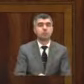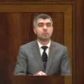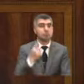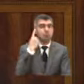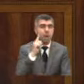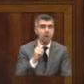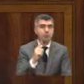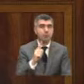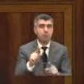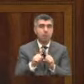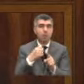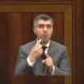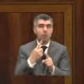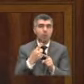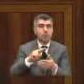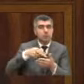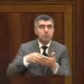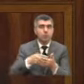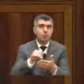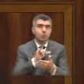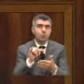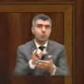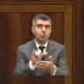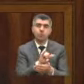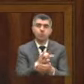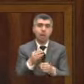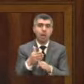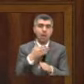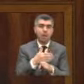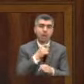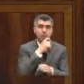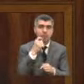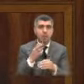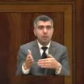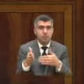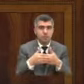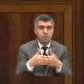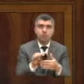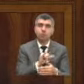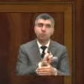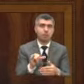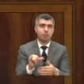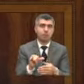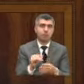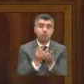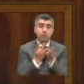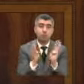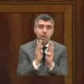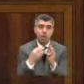كانش قرار نهائيا قبل رمضان أننا غادي نشدوا. كنقول لكم أنا عضو في هذه اللجنة.